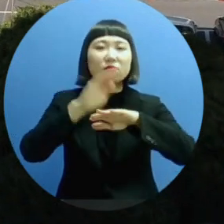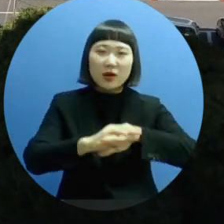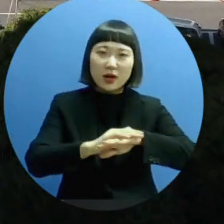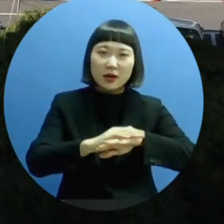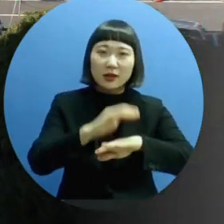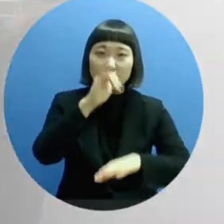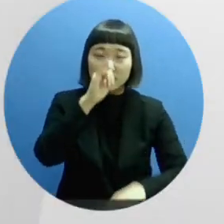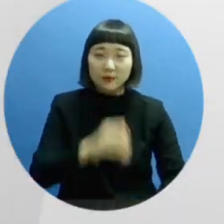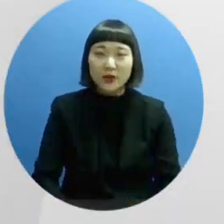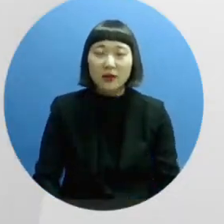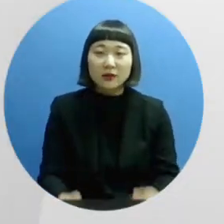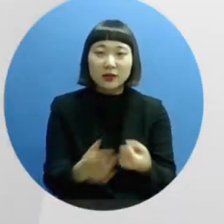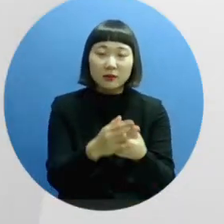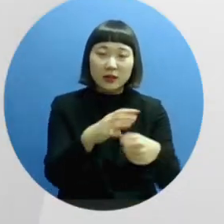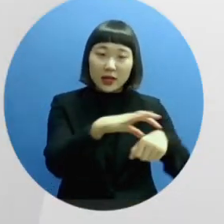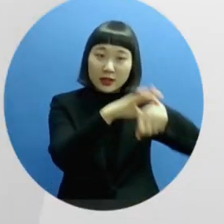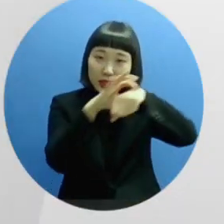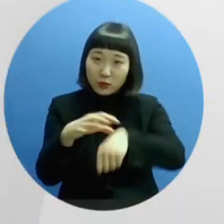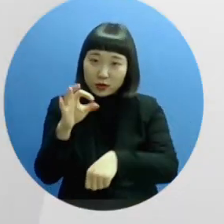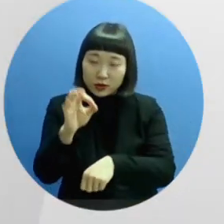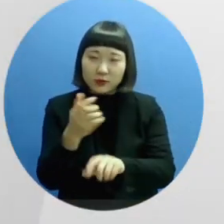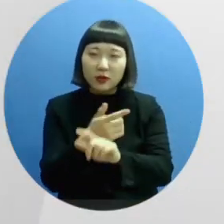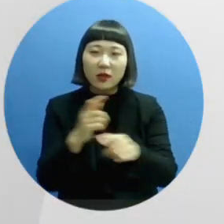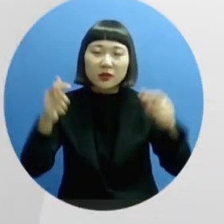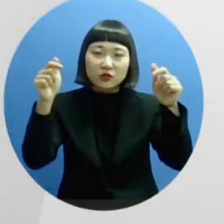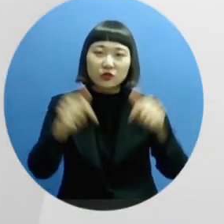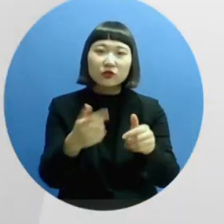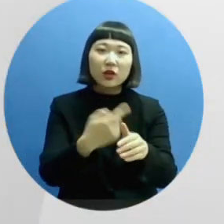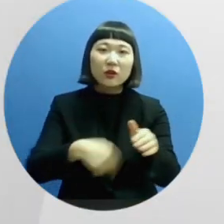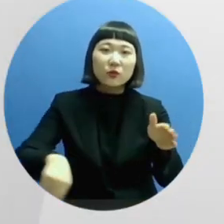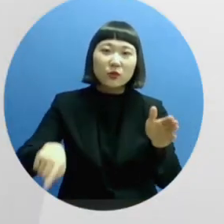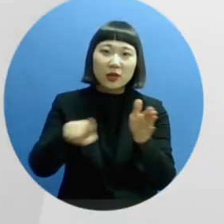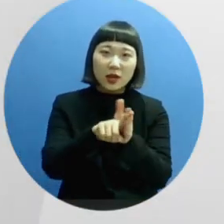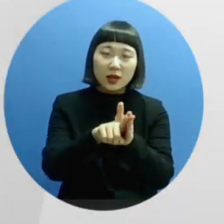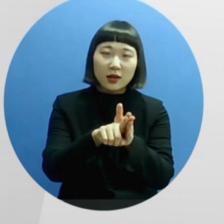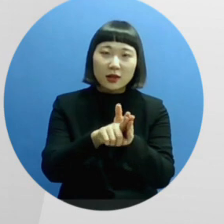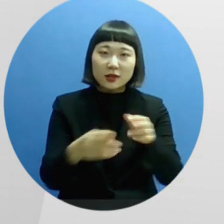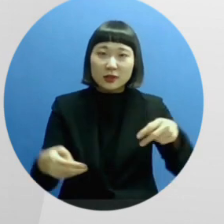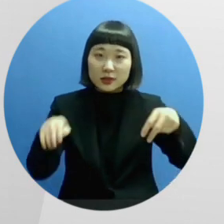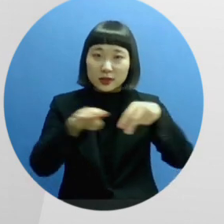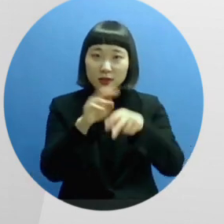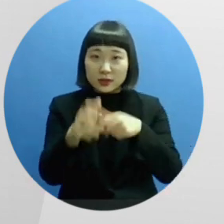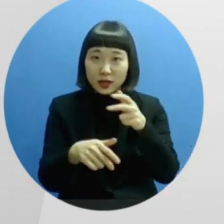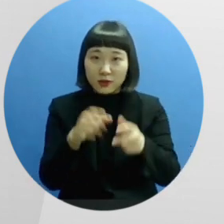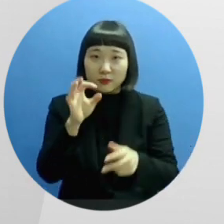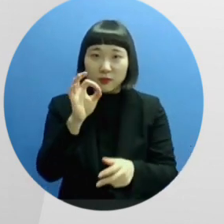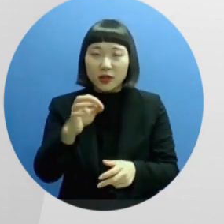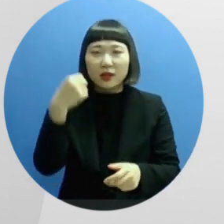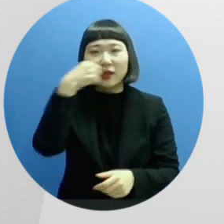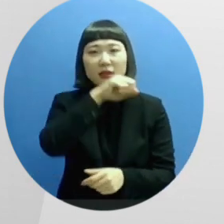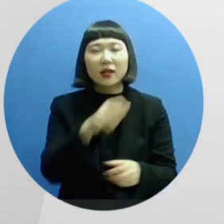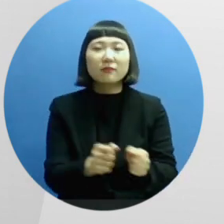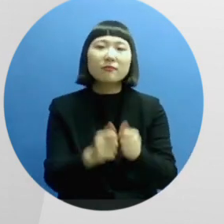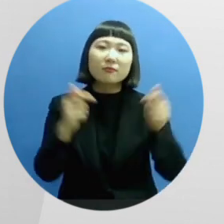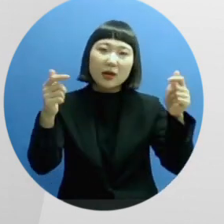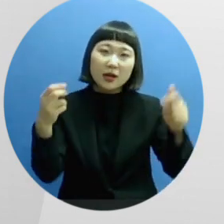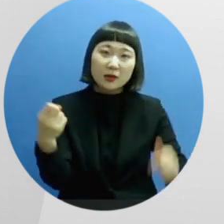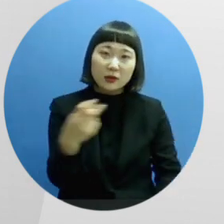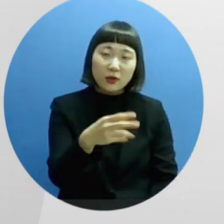불용액을 줄이기 위해 시설 사업비 본 예산 편성 비율 확대, 당해 연도 집행 가능 예산